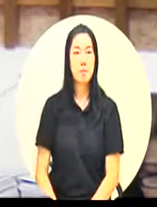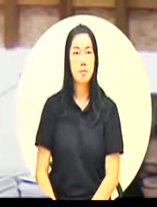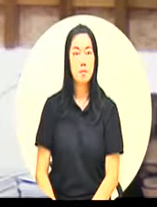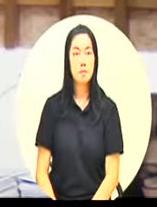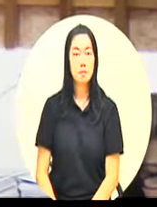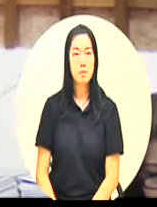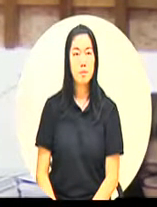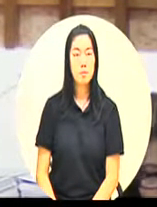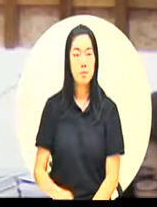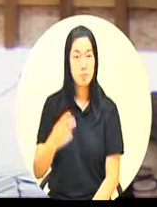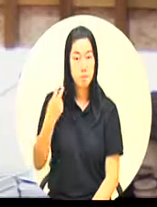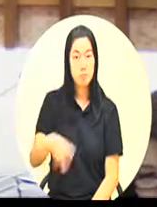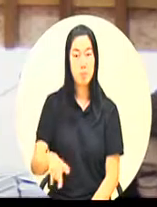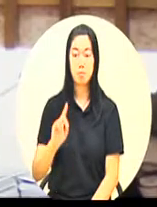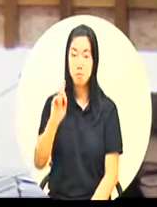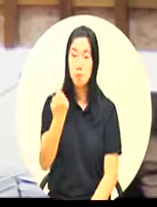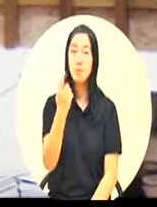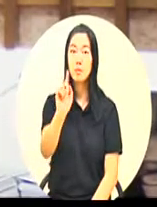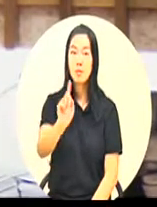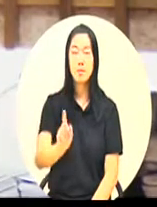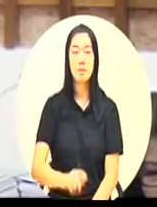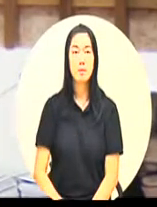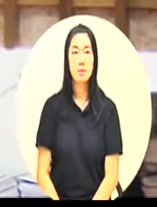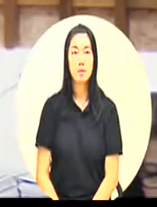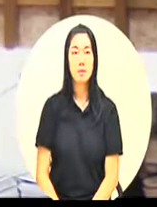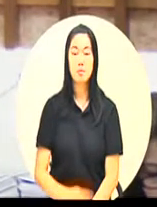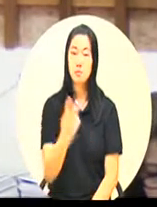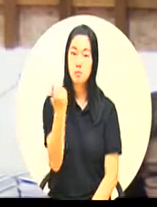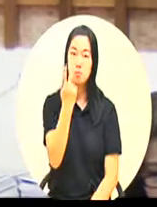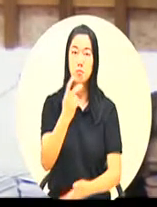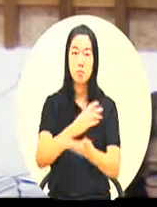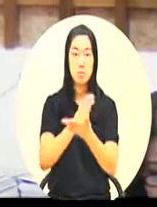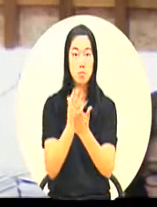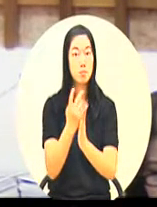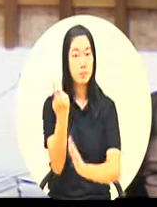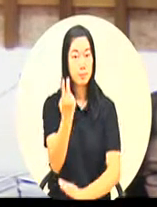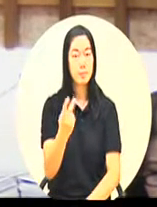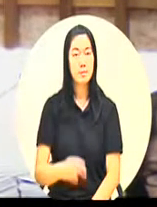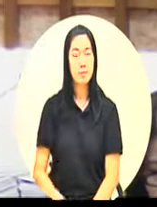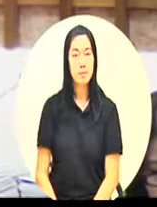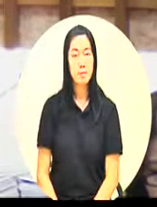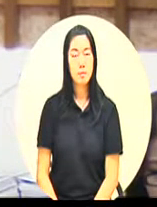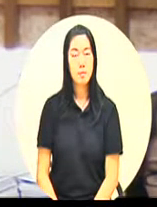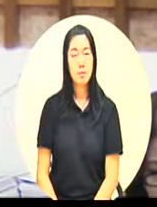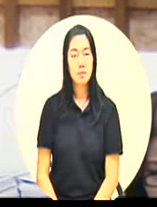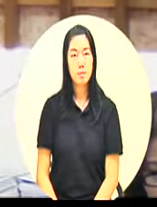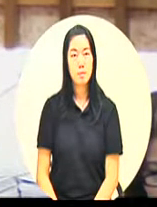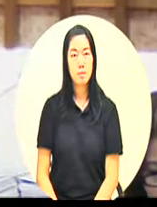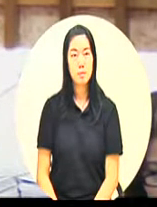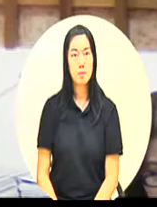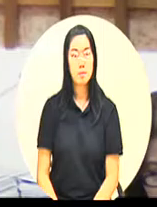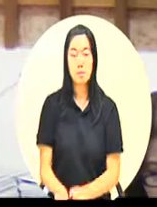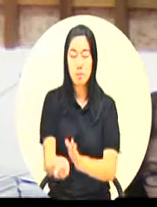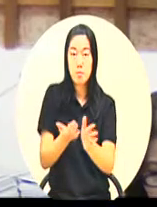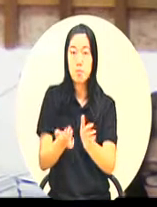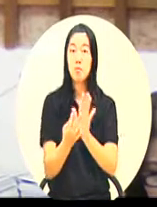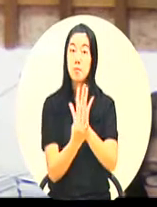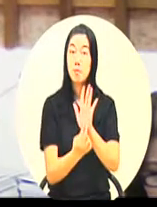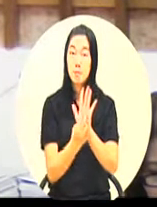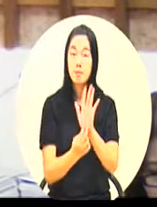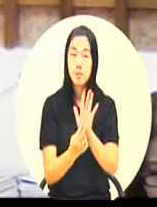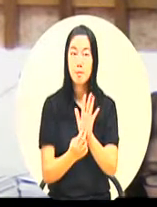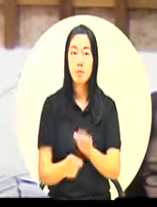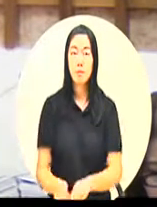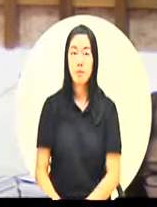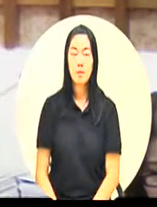出。那原因就是因为呢，两个项目，第一个项目，现在像我前面述说的，现